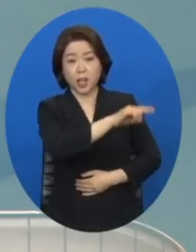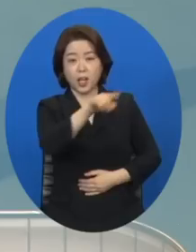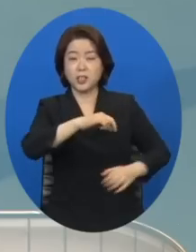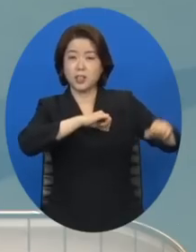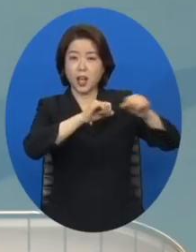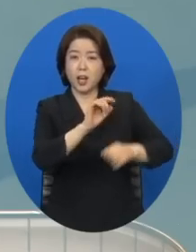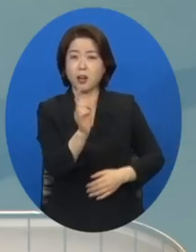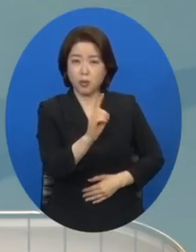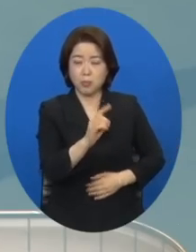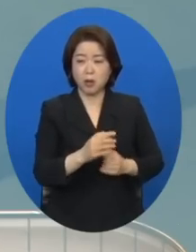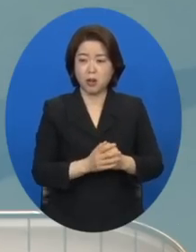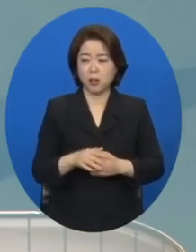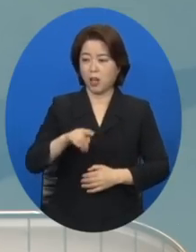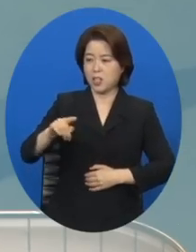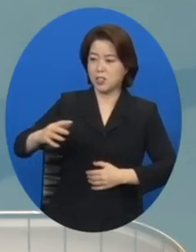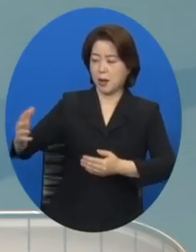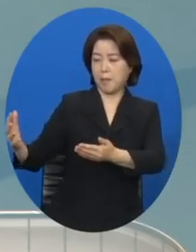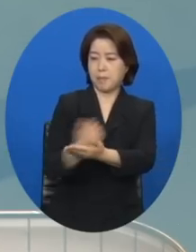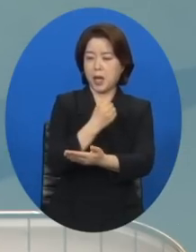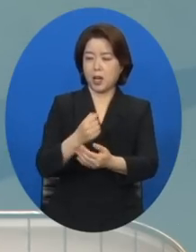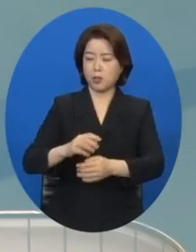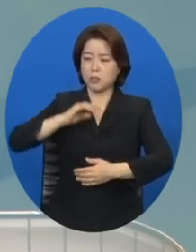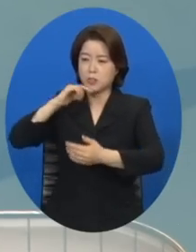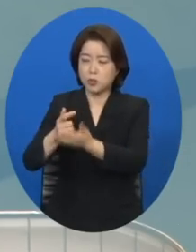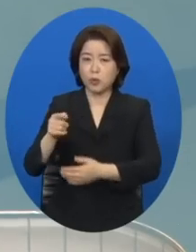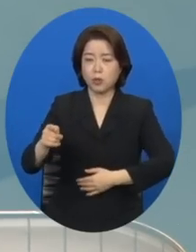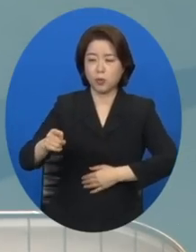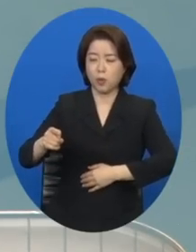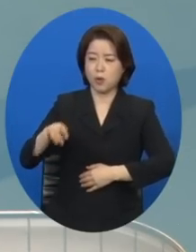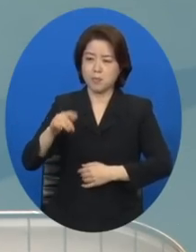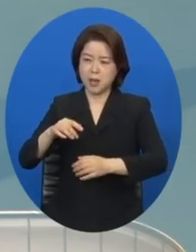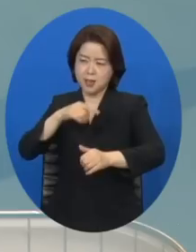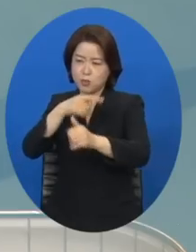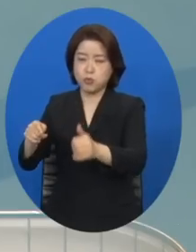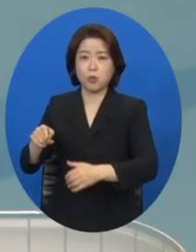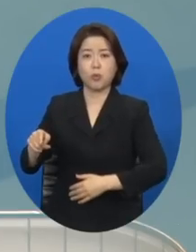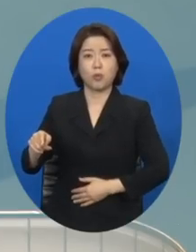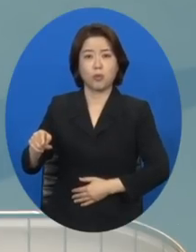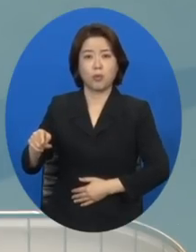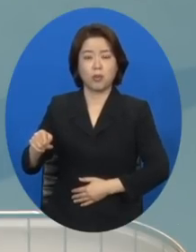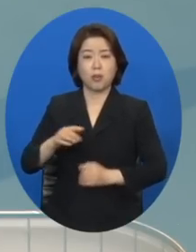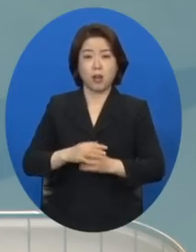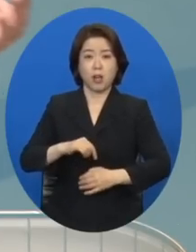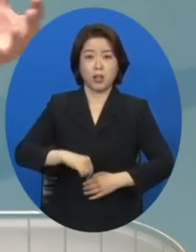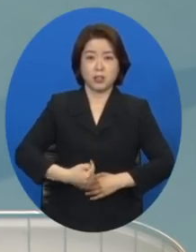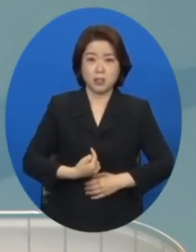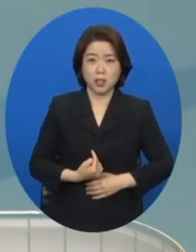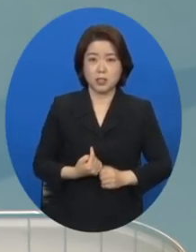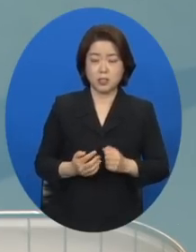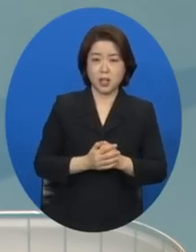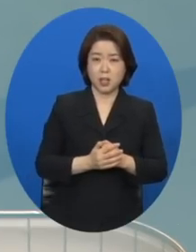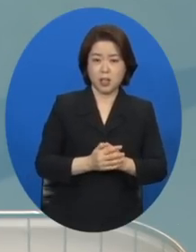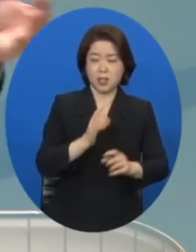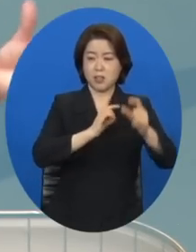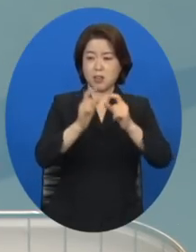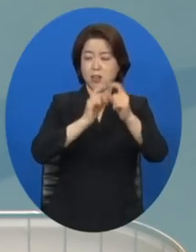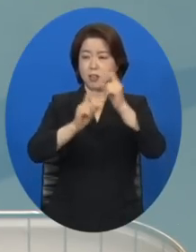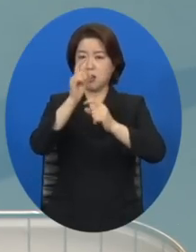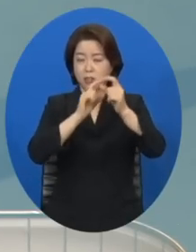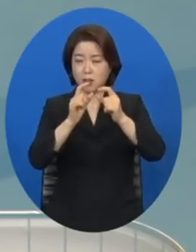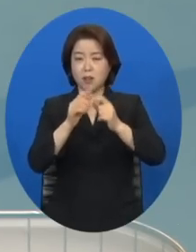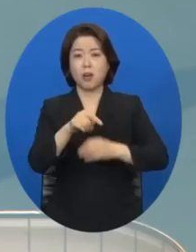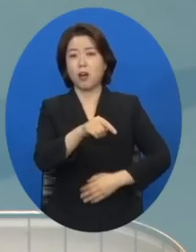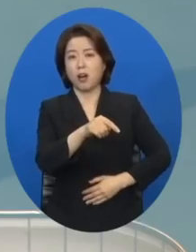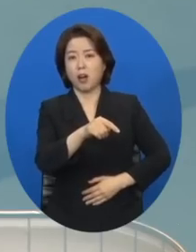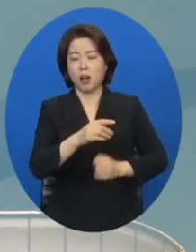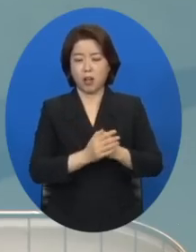것은 뭐냐면 그들을 착취하고 속이고 빼앗아서 자신들의 가옥에 가옥을 더하고 전투에 전투를